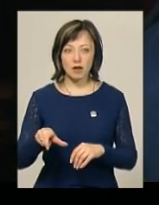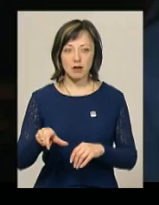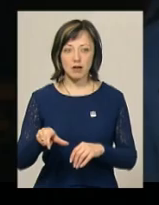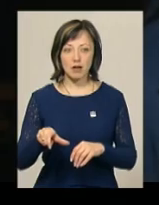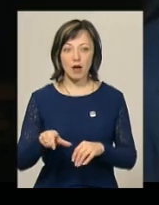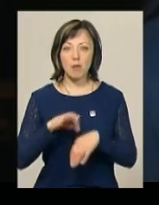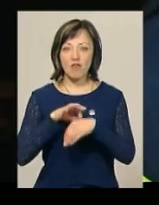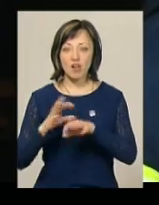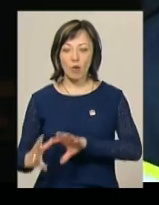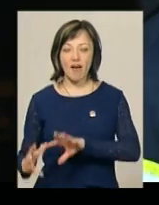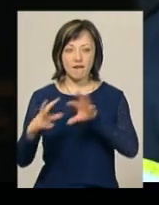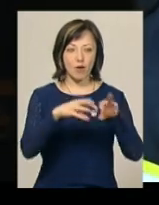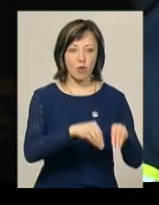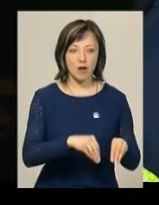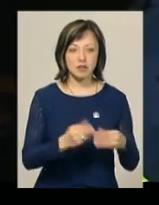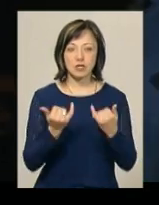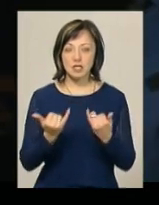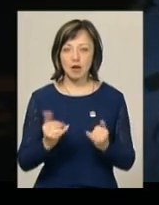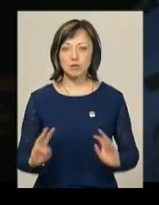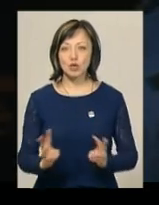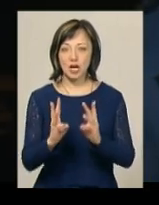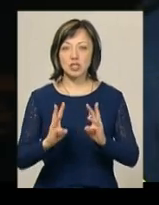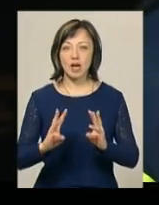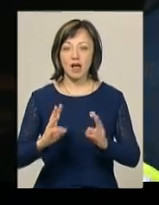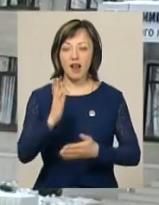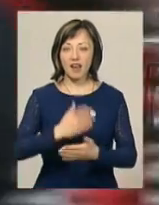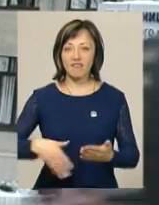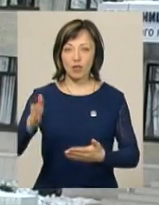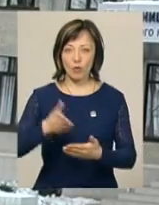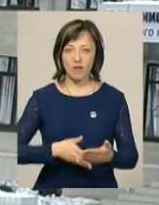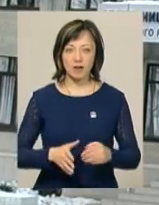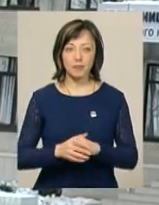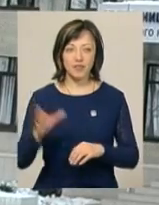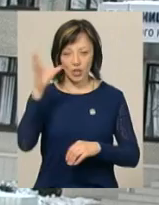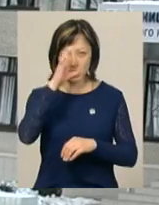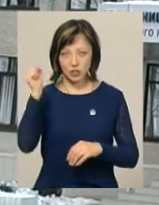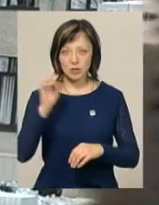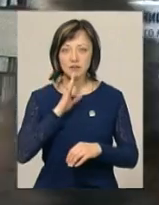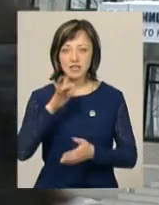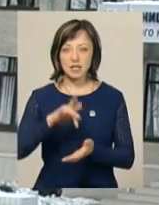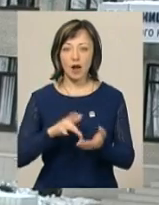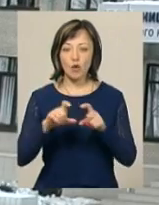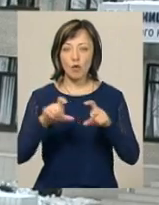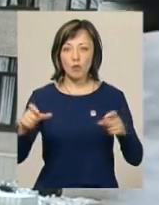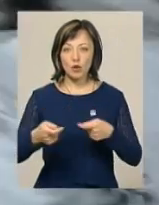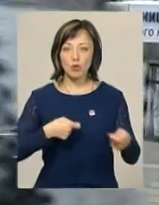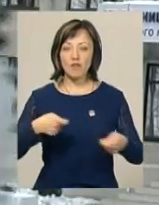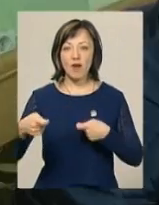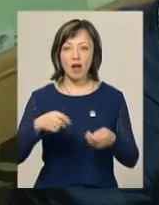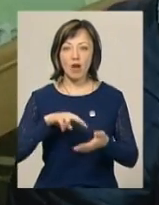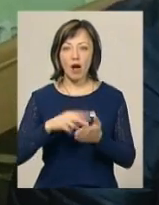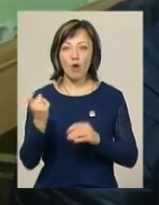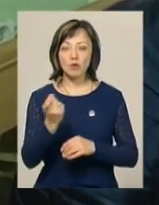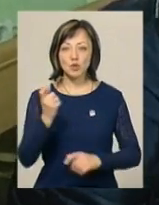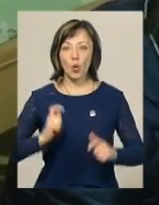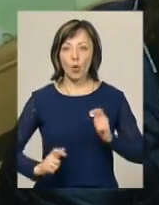проведено евакуацію. На даний момент пожежа ліквідована. Ніч студентки провели у центральному корпусі торговельно-економічного